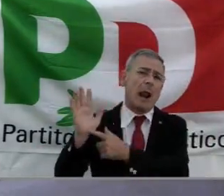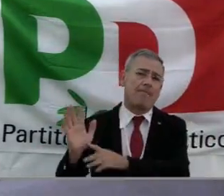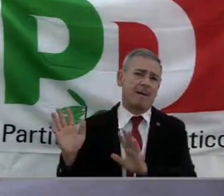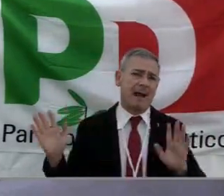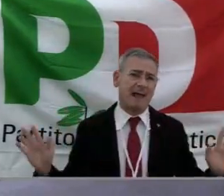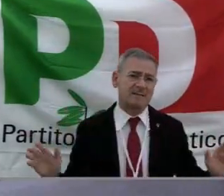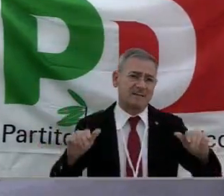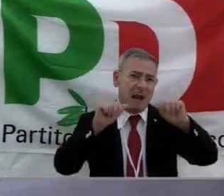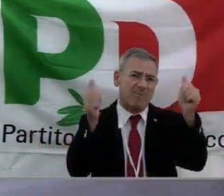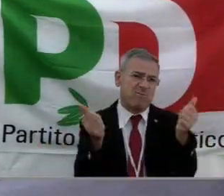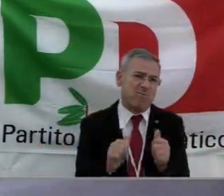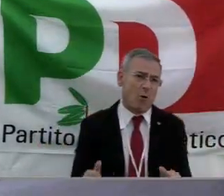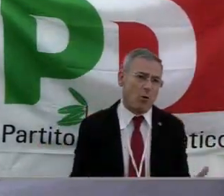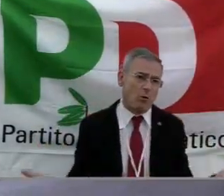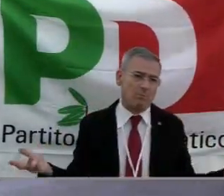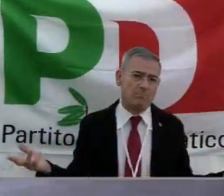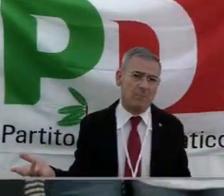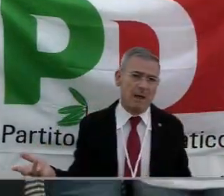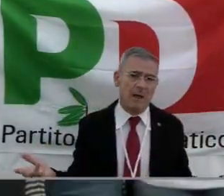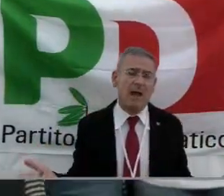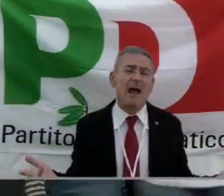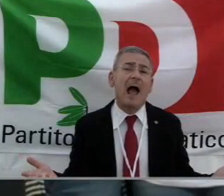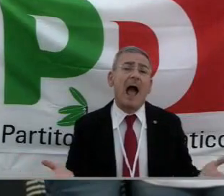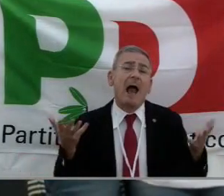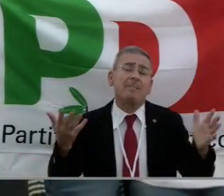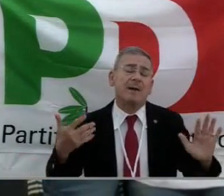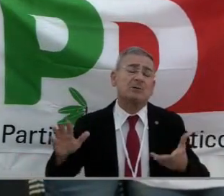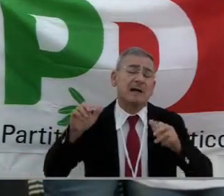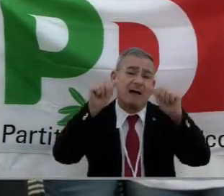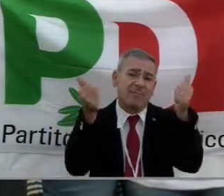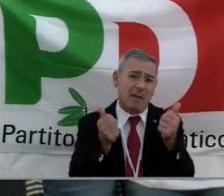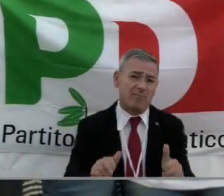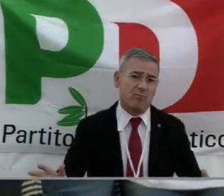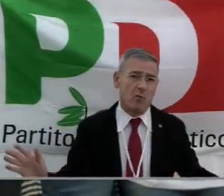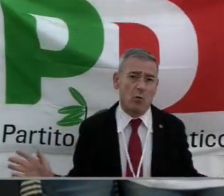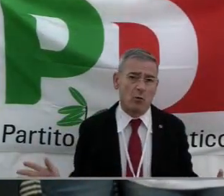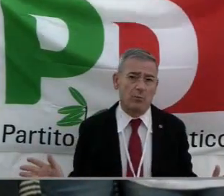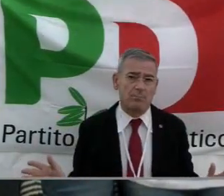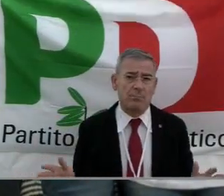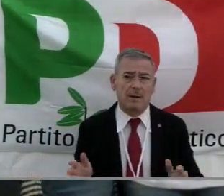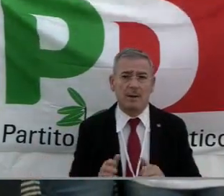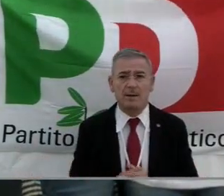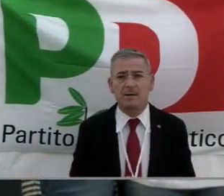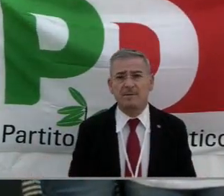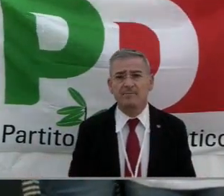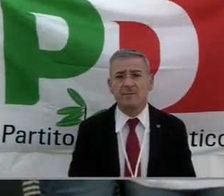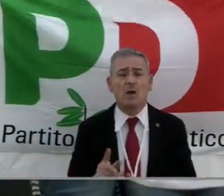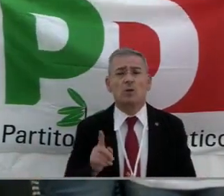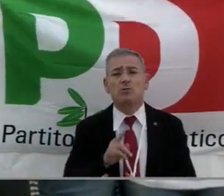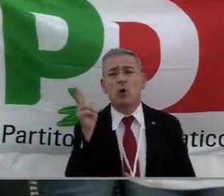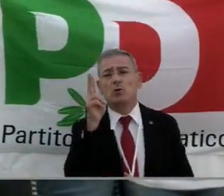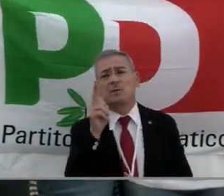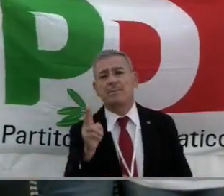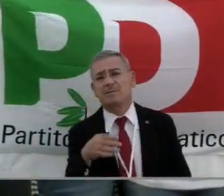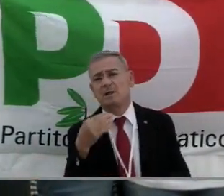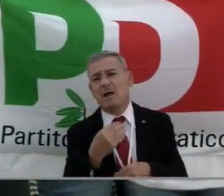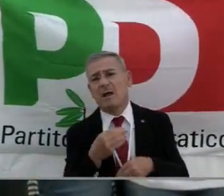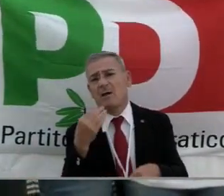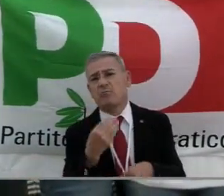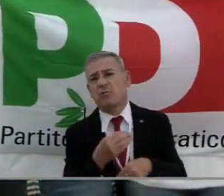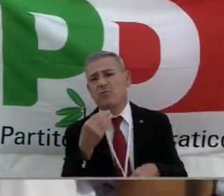salvate, provate almeno a salvare l'apparenza, non dipingete di